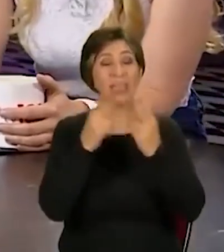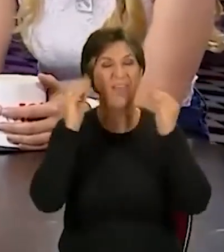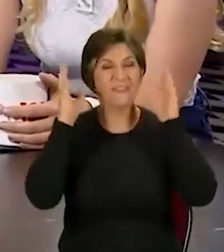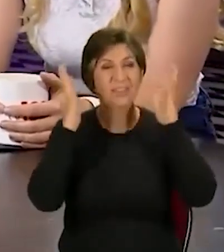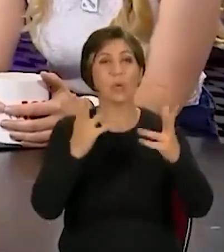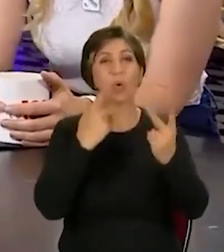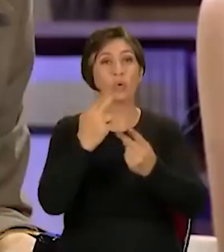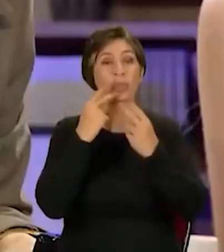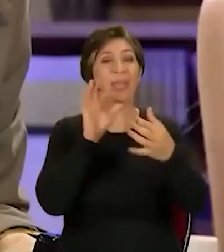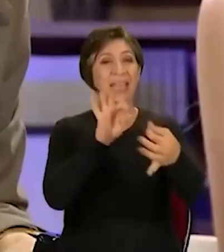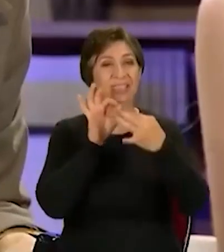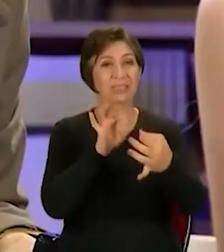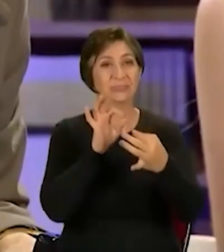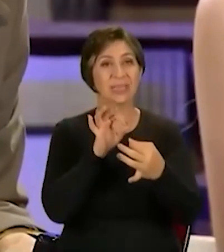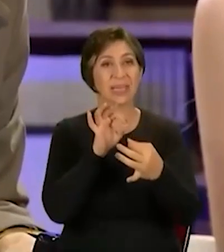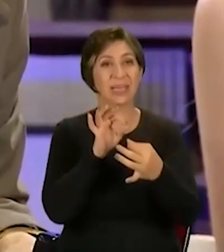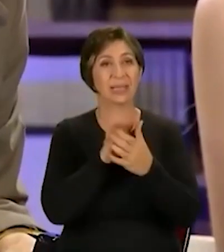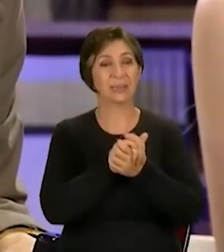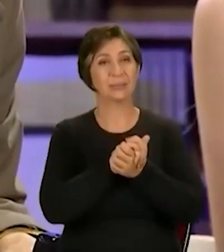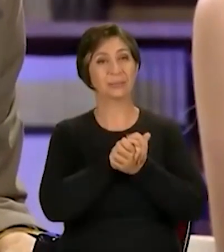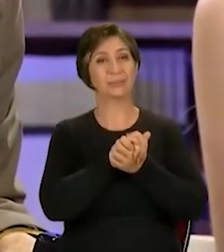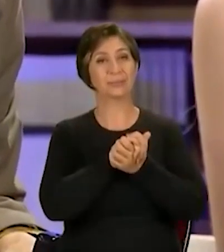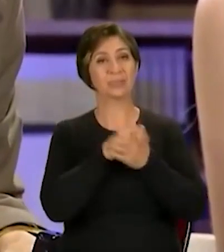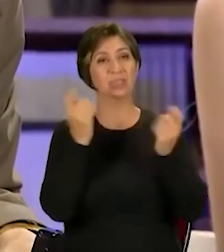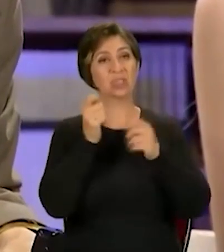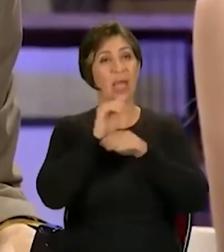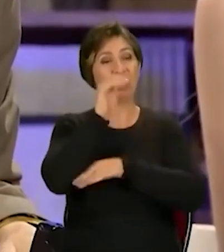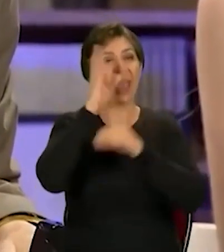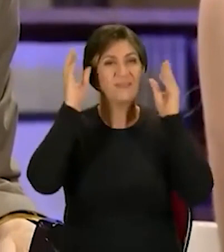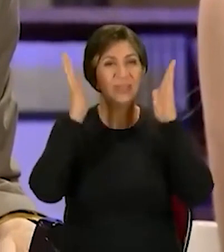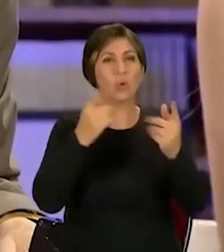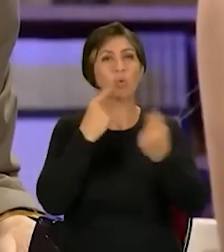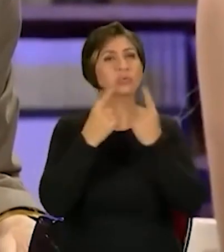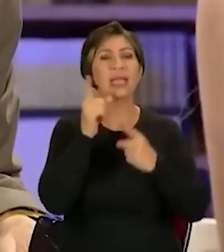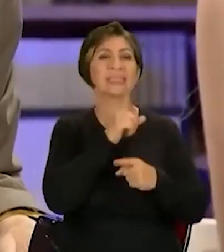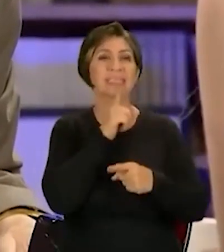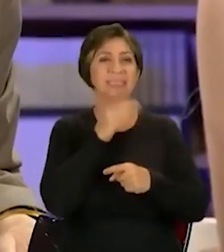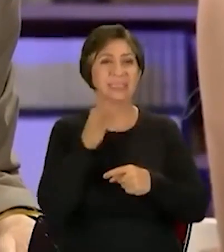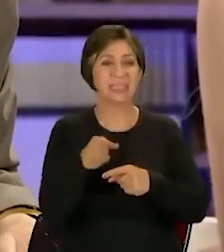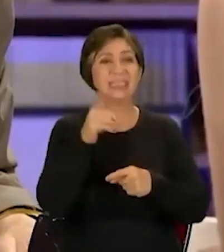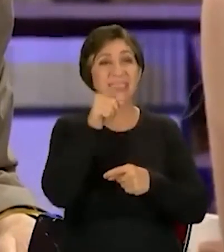çok konuşulan, iletişimde ve... iş hayatına en çok kullanılan dil olarak